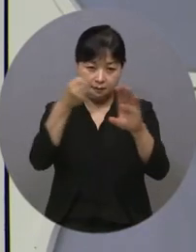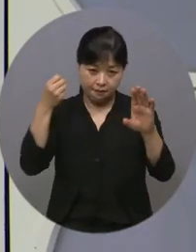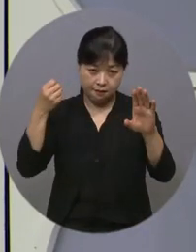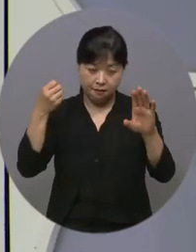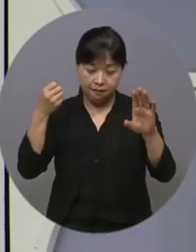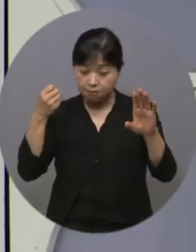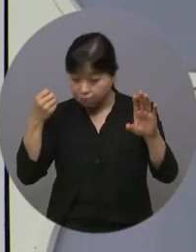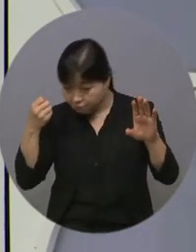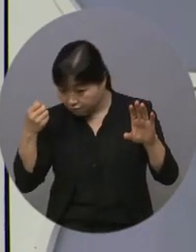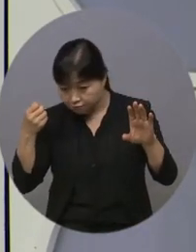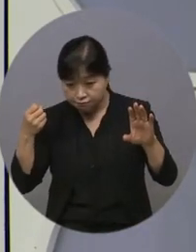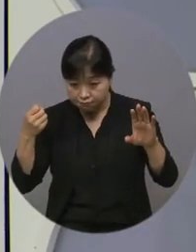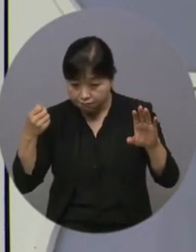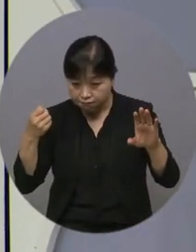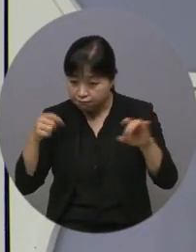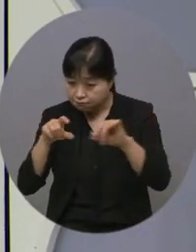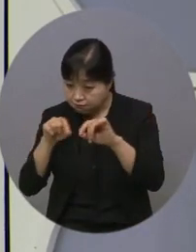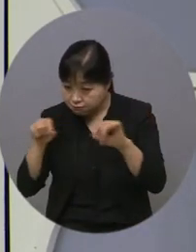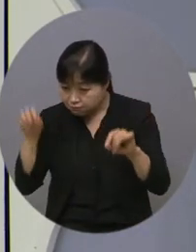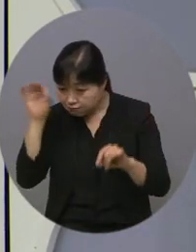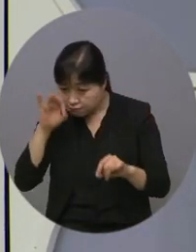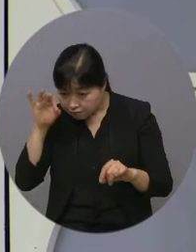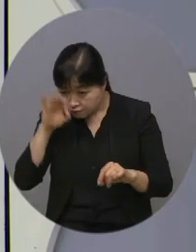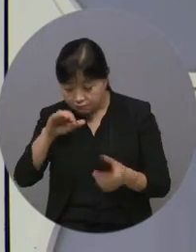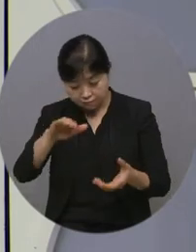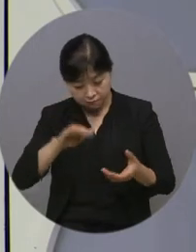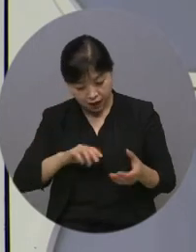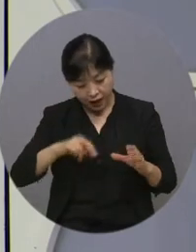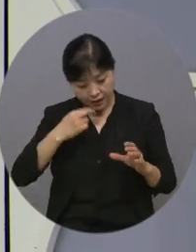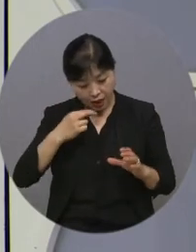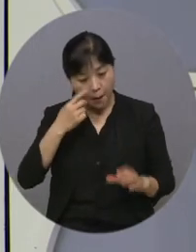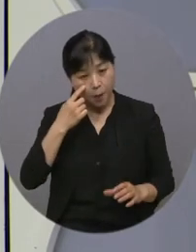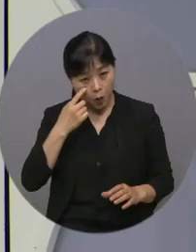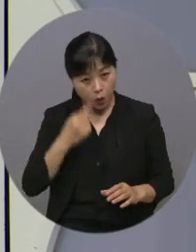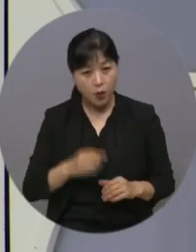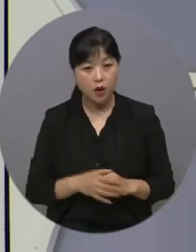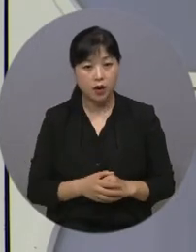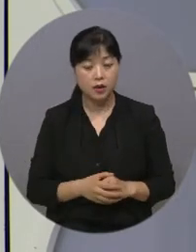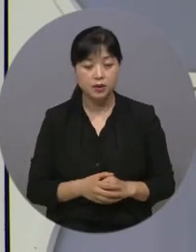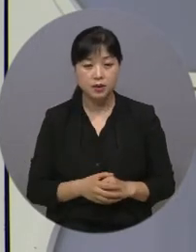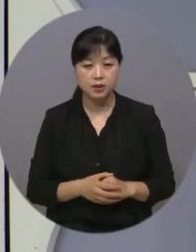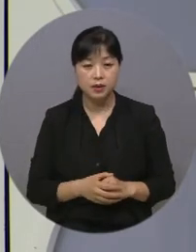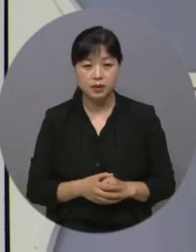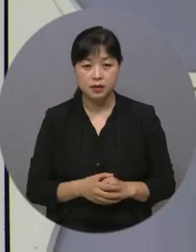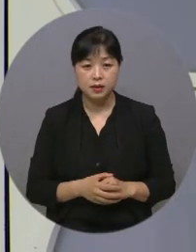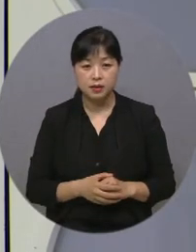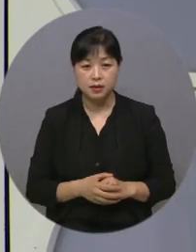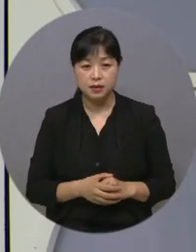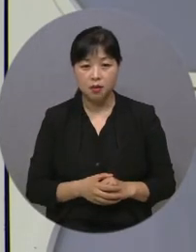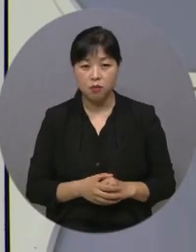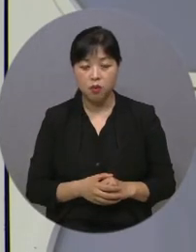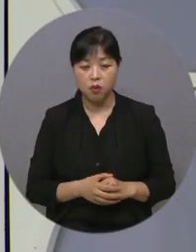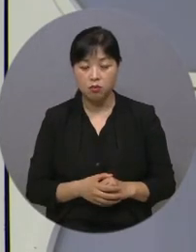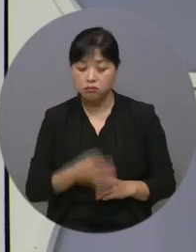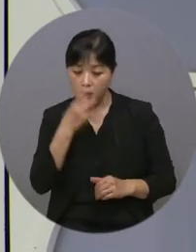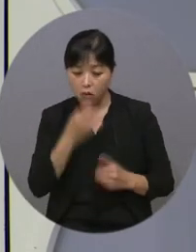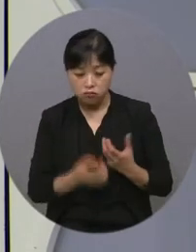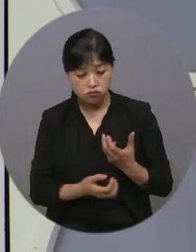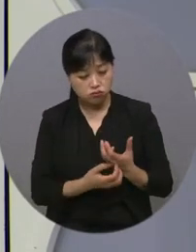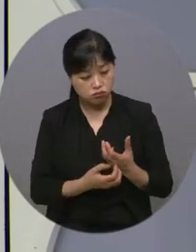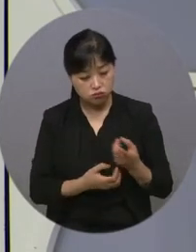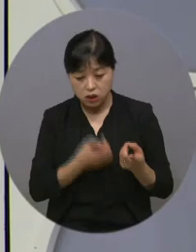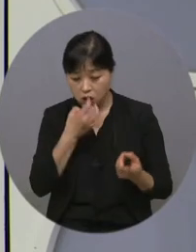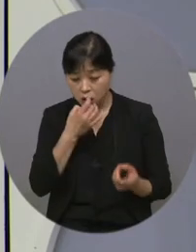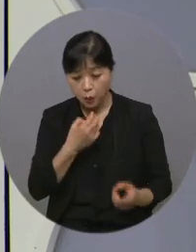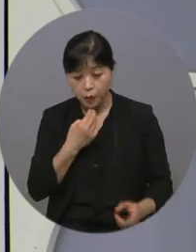냉장고를 열어서 밥을 찾아 먹어보기도 하고 밥이 없는 거에 대해서는 때에 따라서는요, 야,